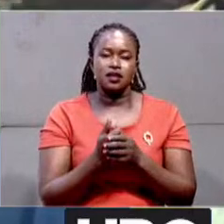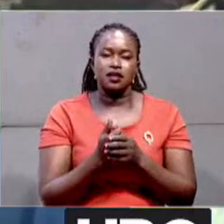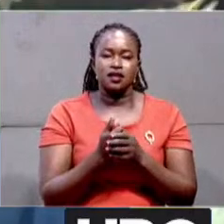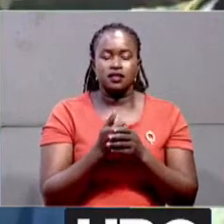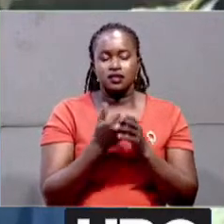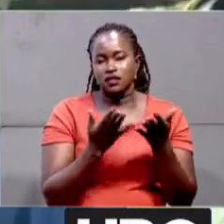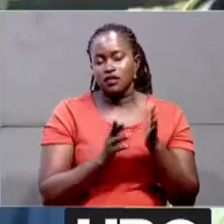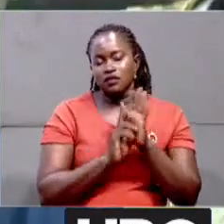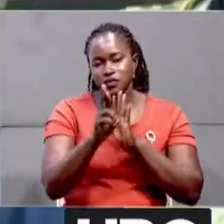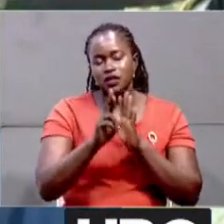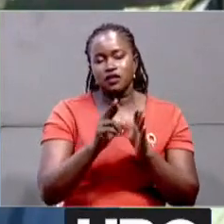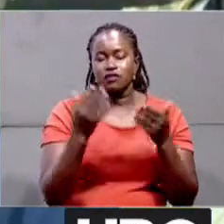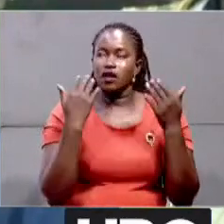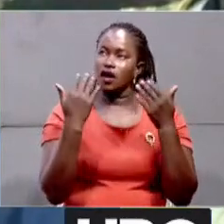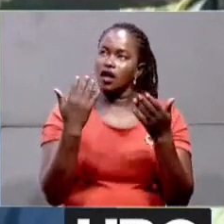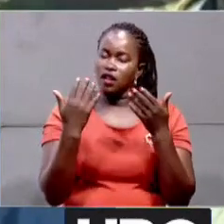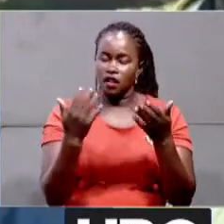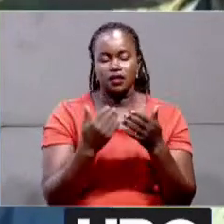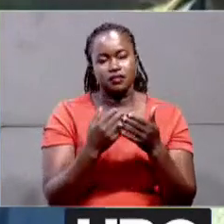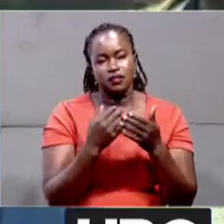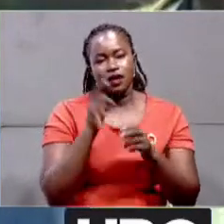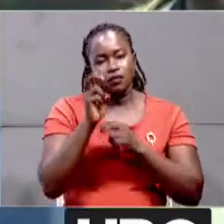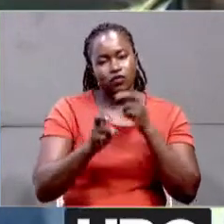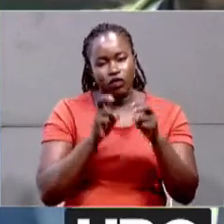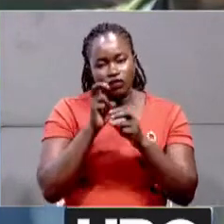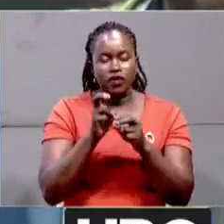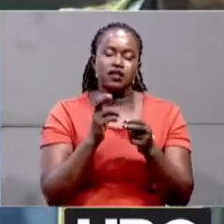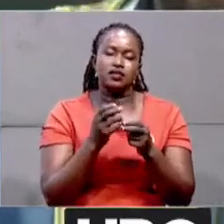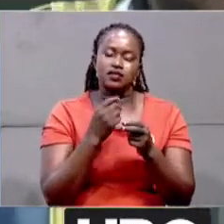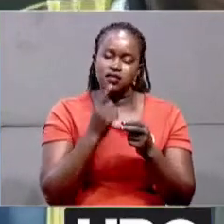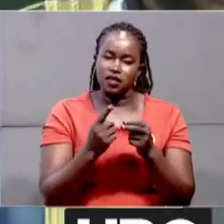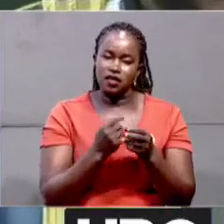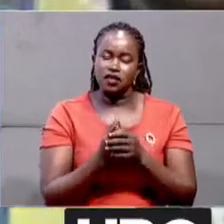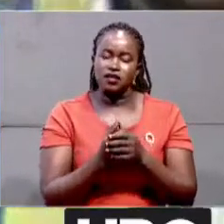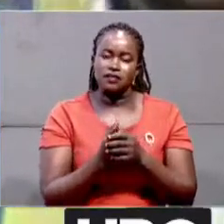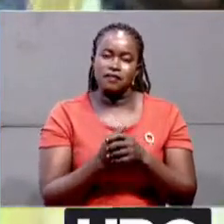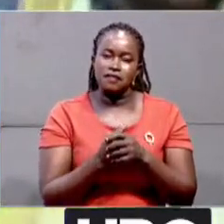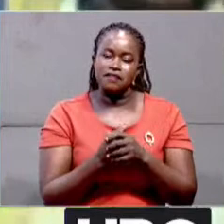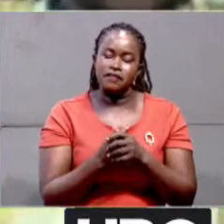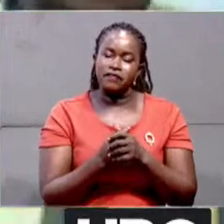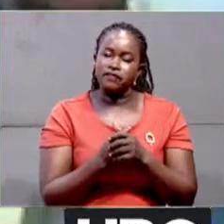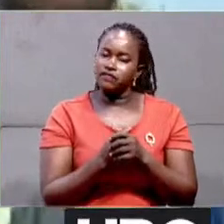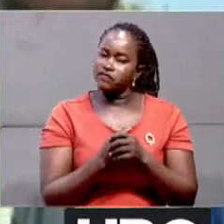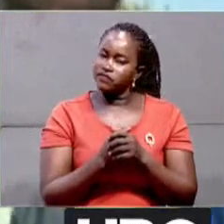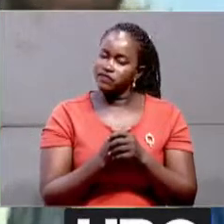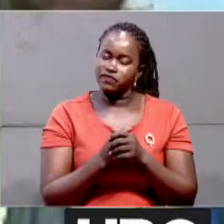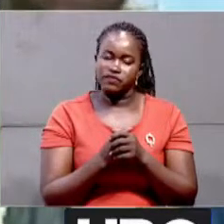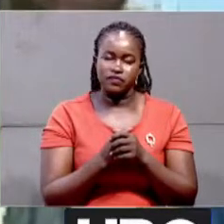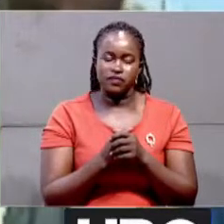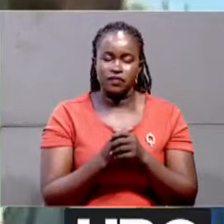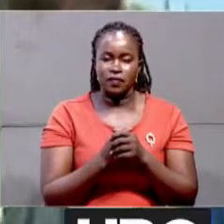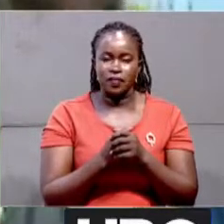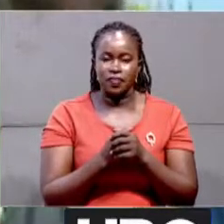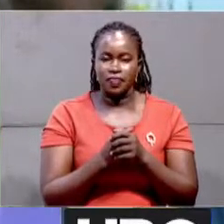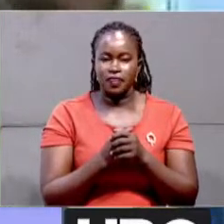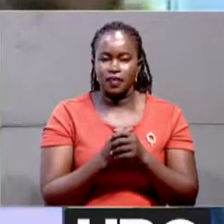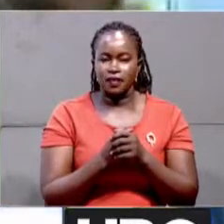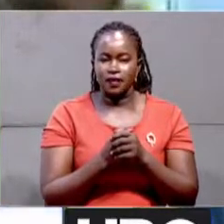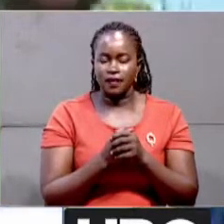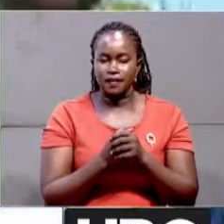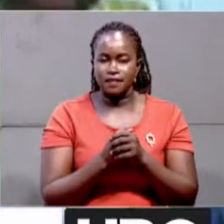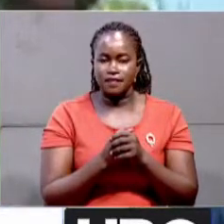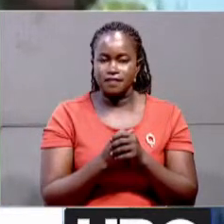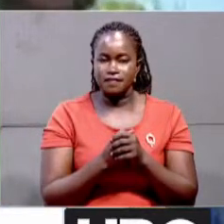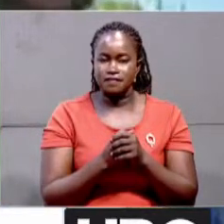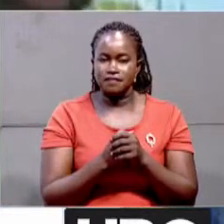ebyengana n'emirembe bibere ku ye yagamba nti sumuli ru'yatihi wa aftiru li